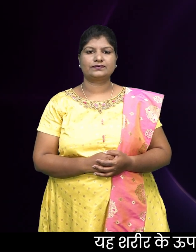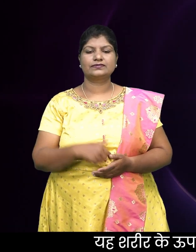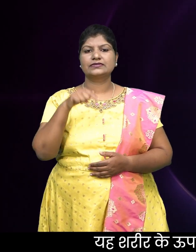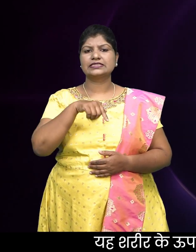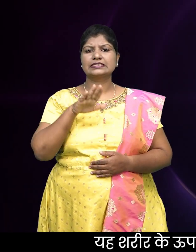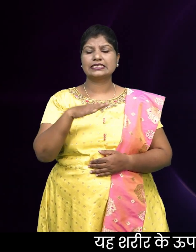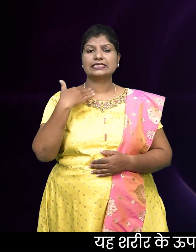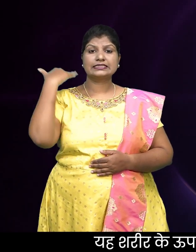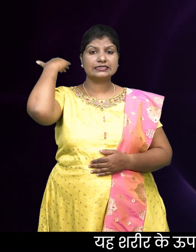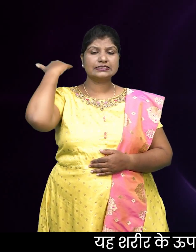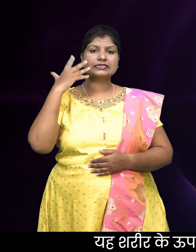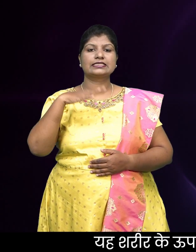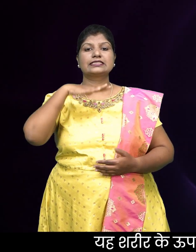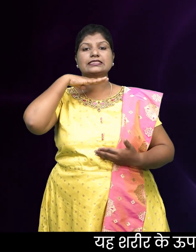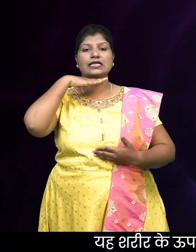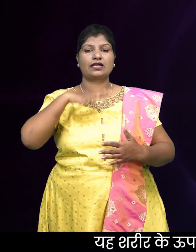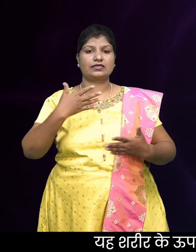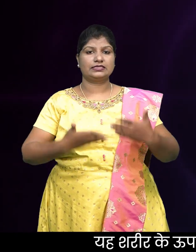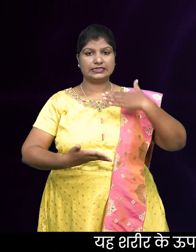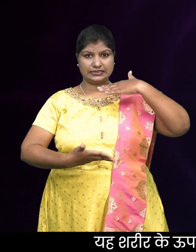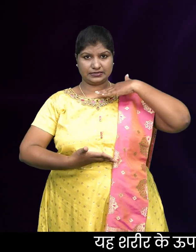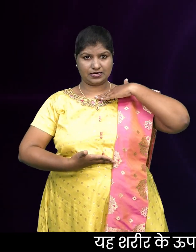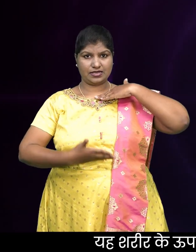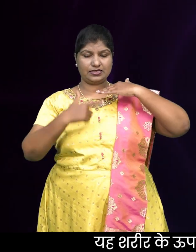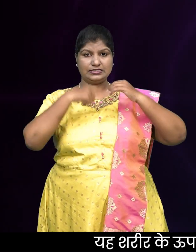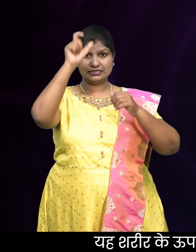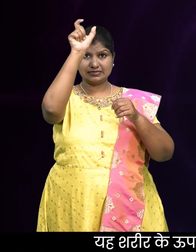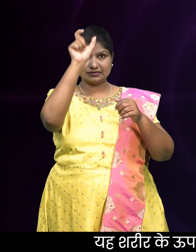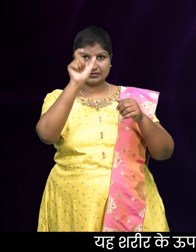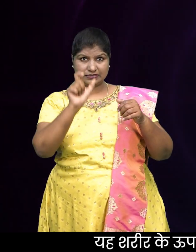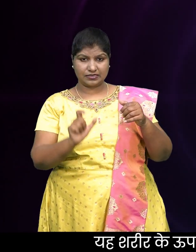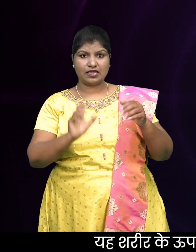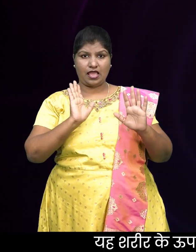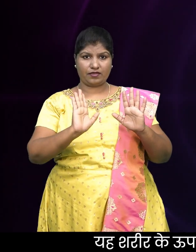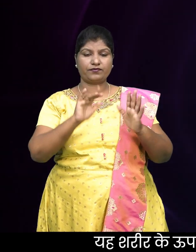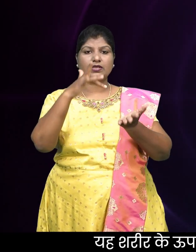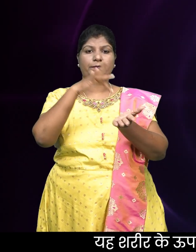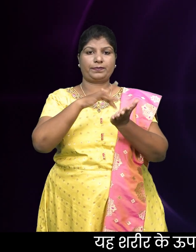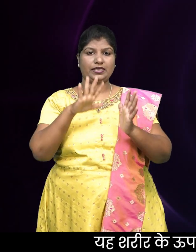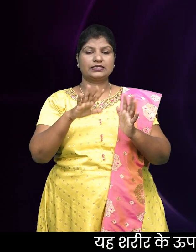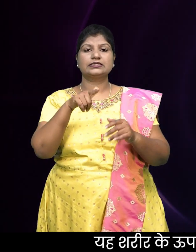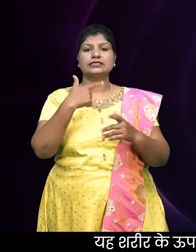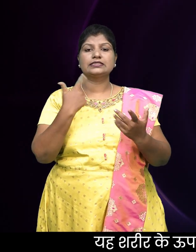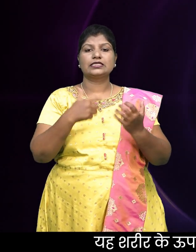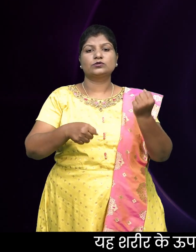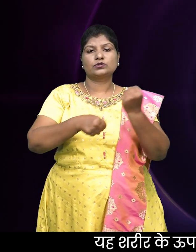यह शरीर के ऊपरी हिस्से को सहारा देने के लिए ट्रंक क्षेत्र में है।